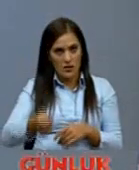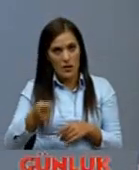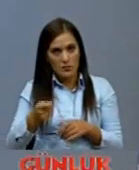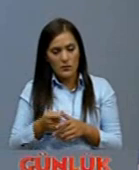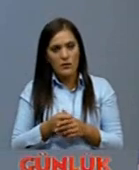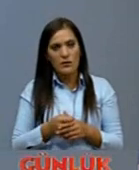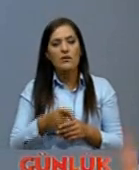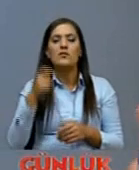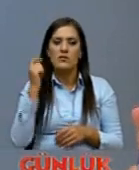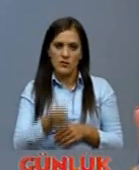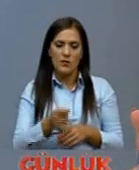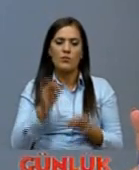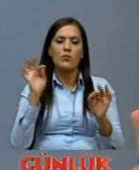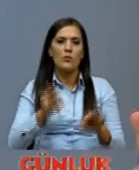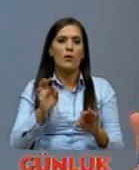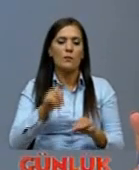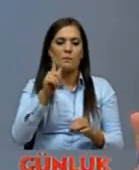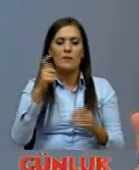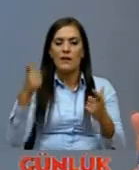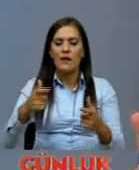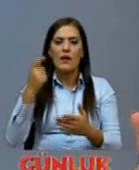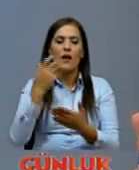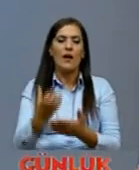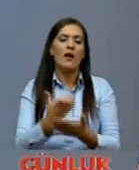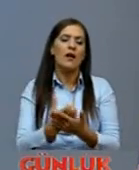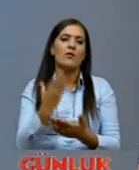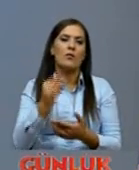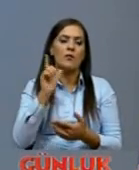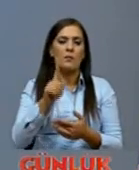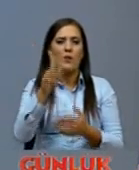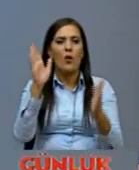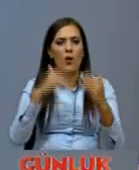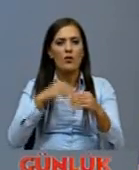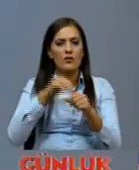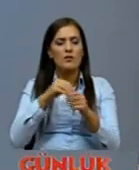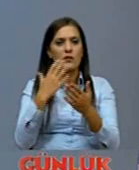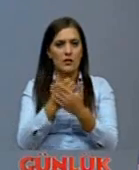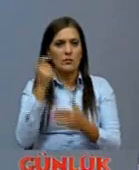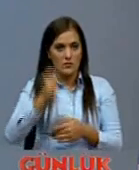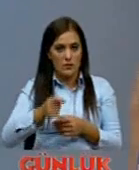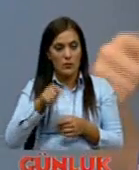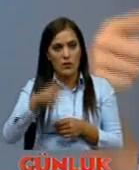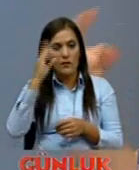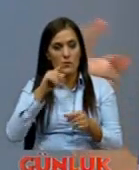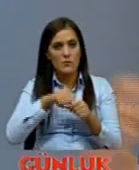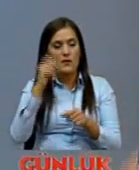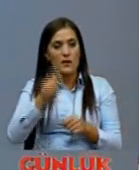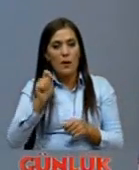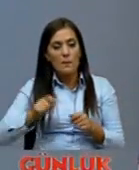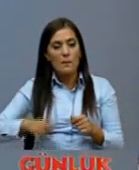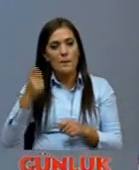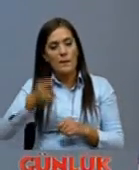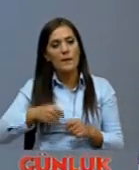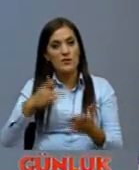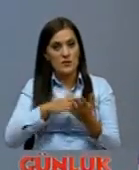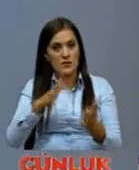mıdır? Şarttır. Muhakkak bir kuruma kayıt olmak gerekiyor. Yani odanıza kayıt olmak şart mıdır? Bu anlamda bir yaptırım var mı? Onu